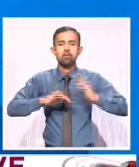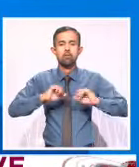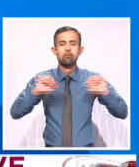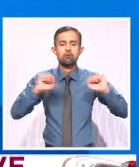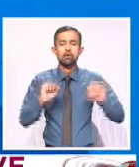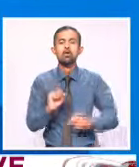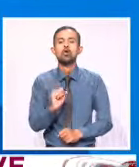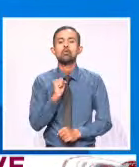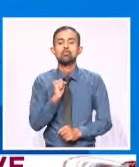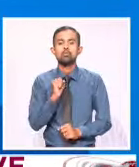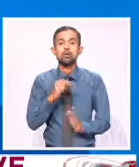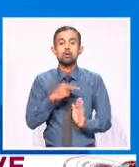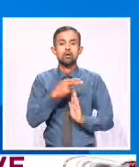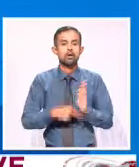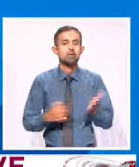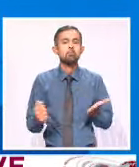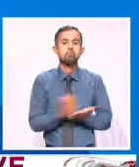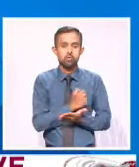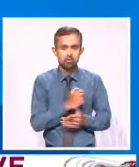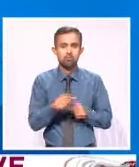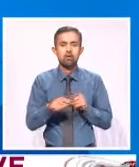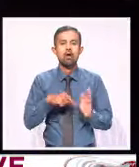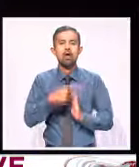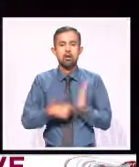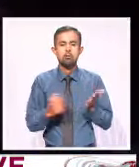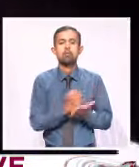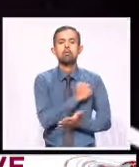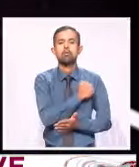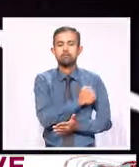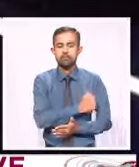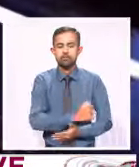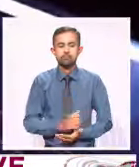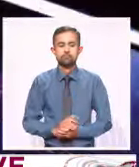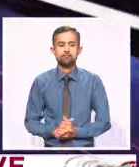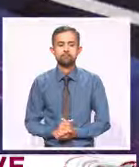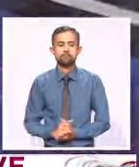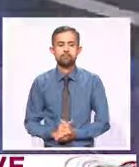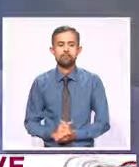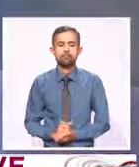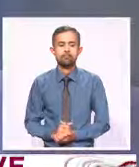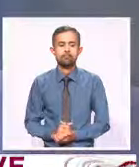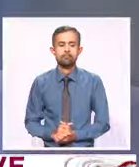කිරීමෙන් සිදුවන්නේ ජාතිය විනාශ වීමයි, රට විනාශ වීමයි.